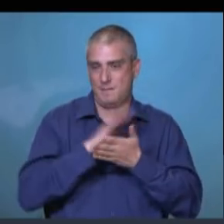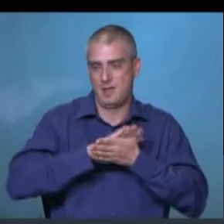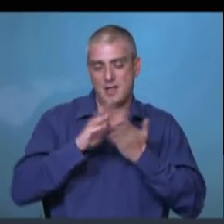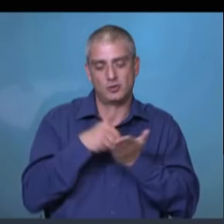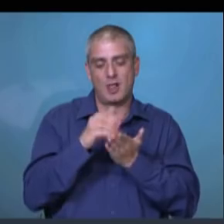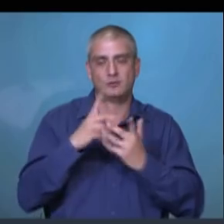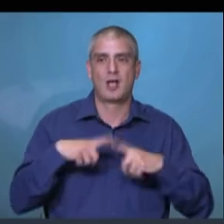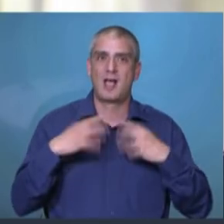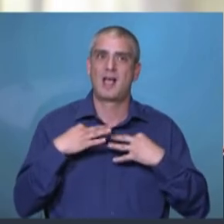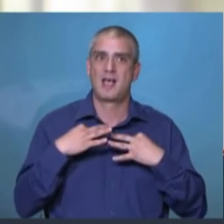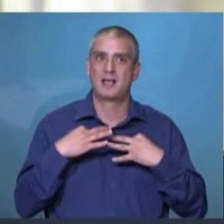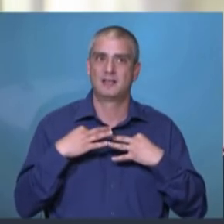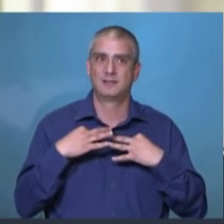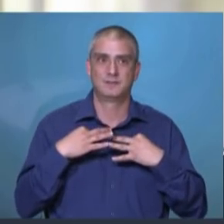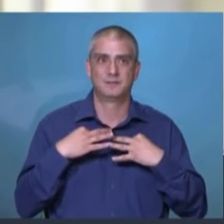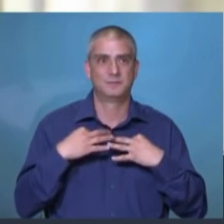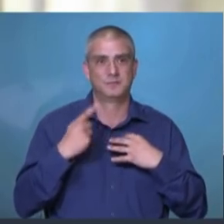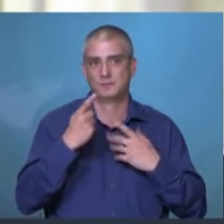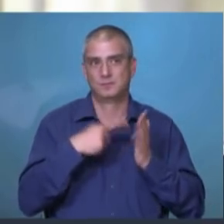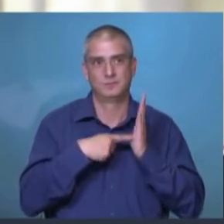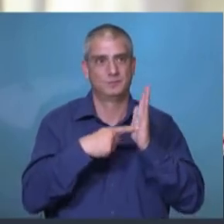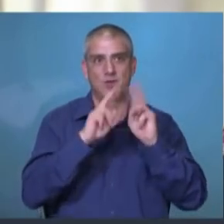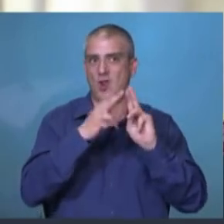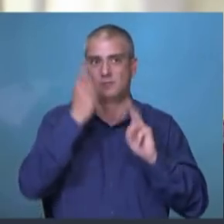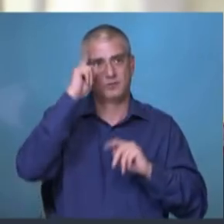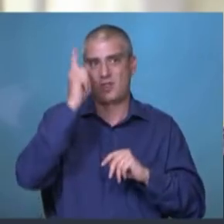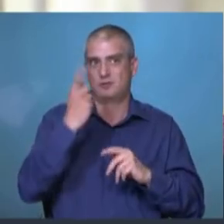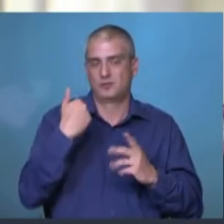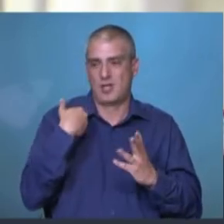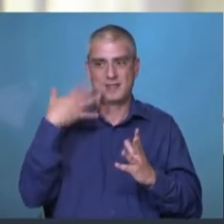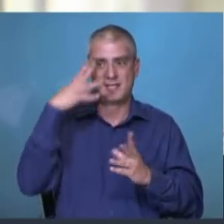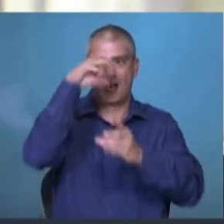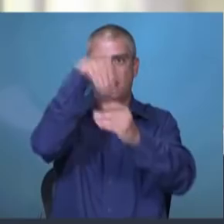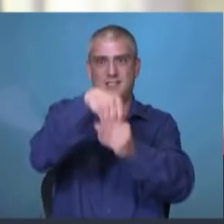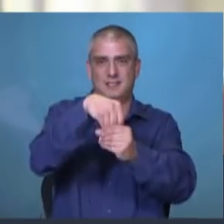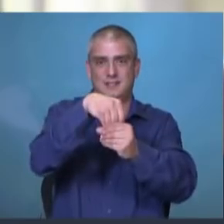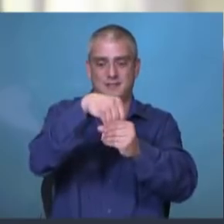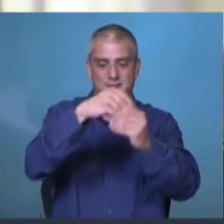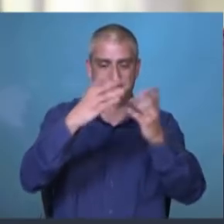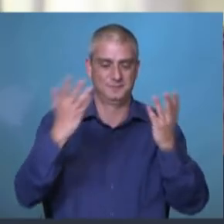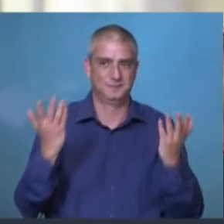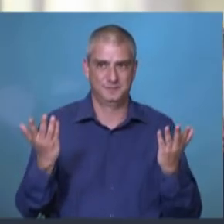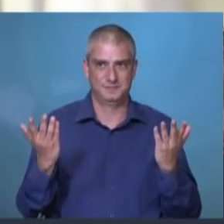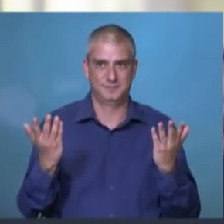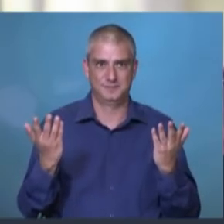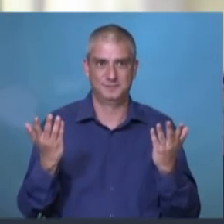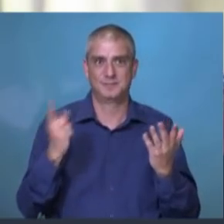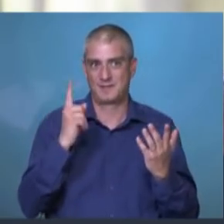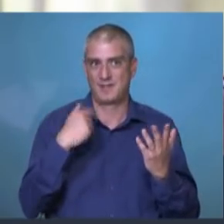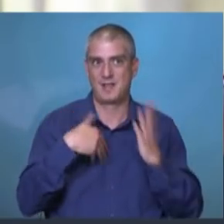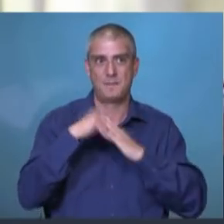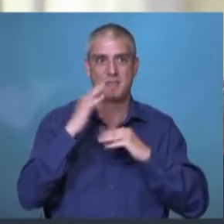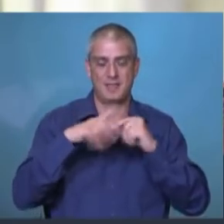rest of my life. He showed me a world that I didn't even think I was ever going to be a part of, but then I